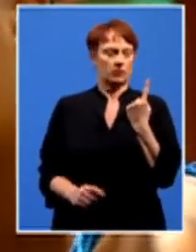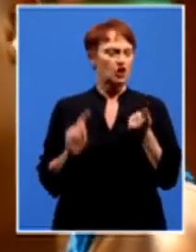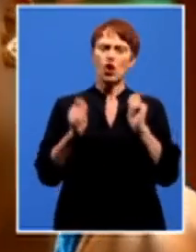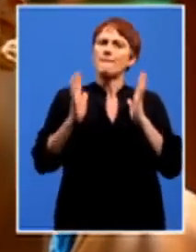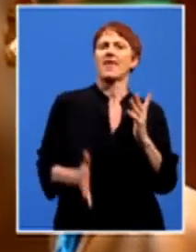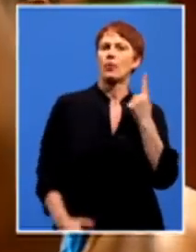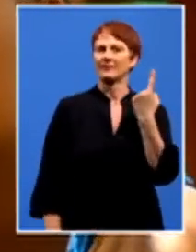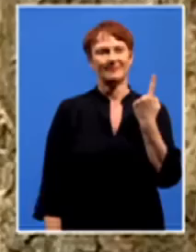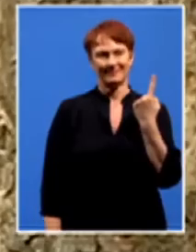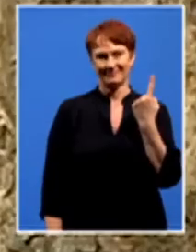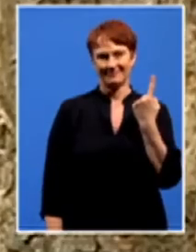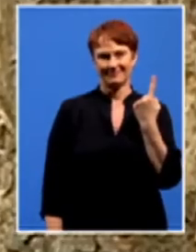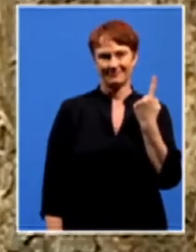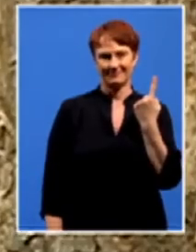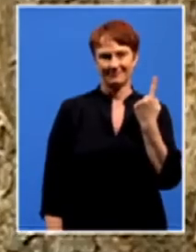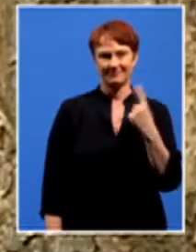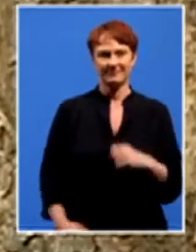mfumo lowu hi nga na wona.